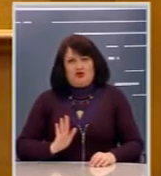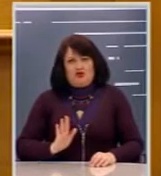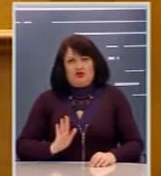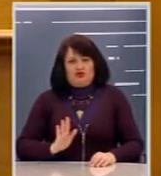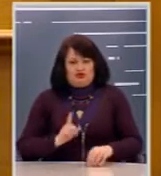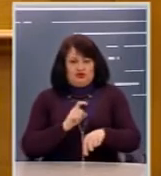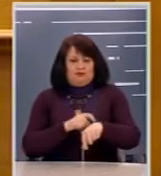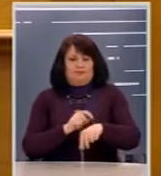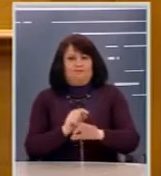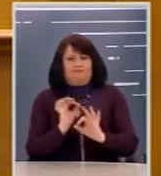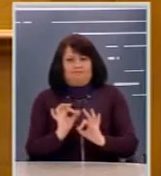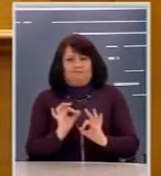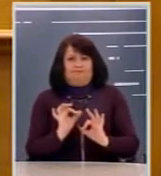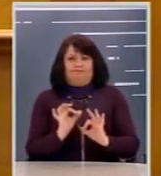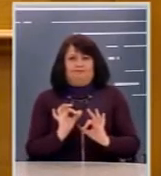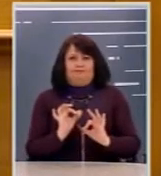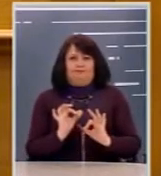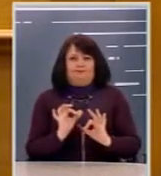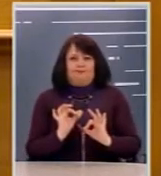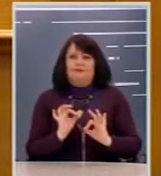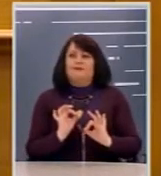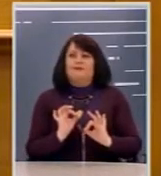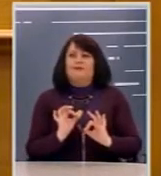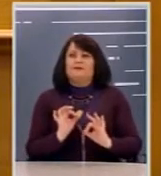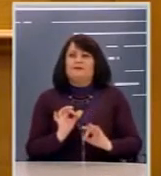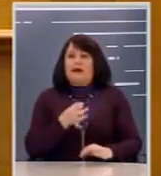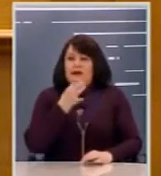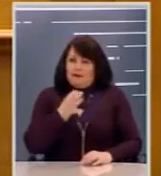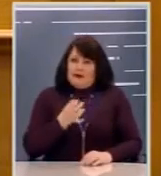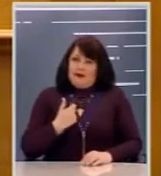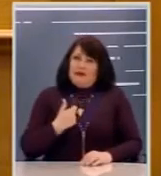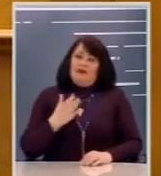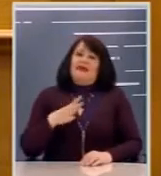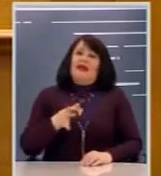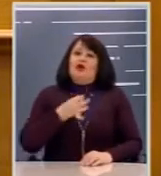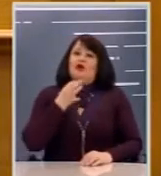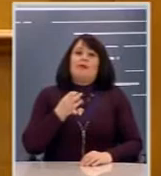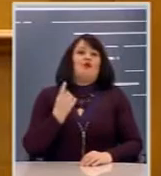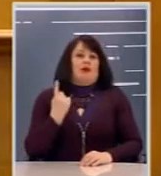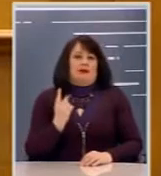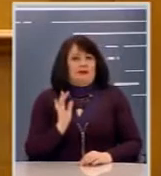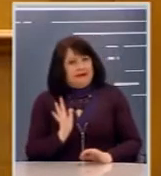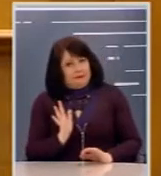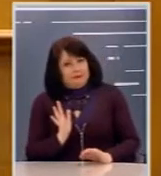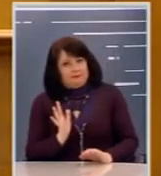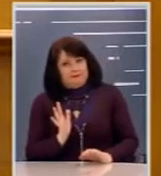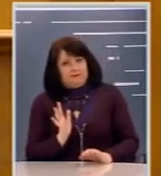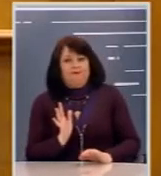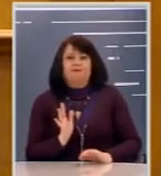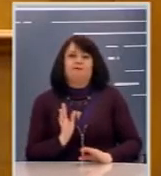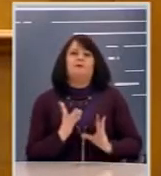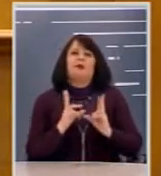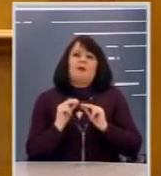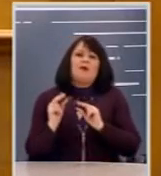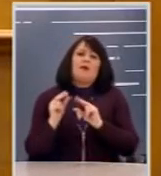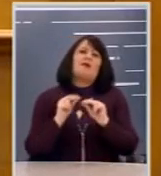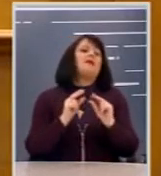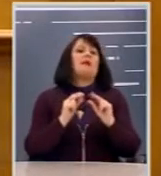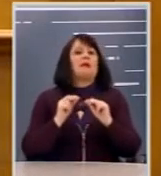μείνω συνεπής σε αυτό που είπα, θέλω να πω τούτο. Επειδή έγινε πολλή